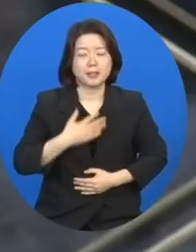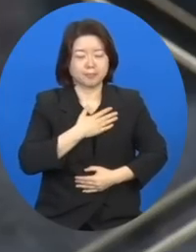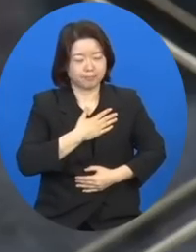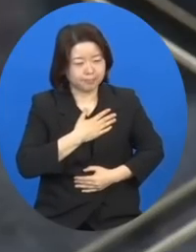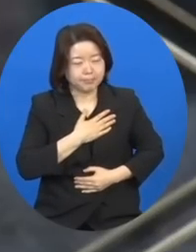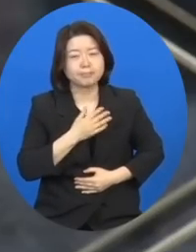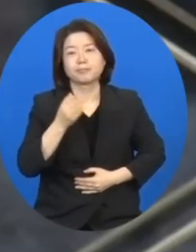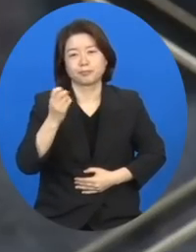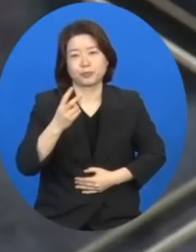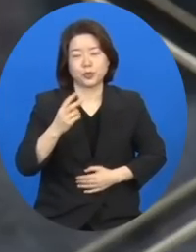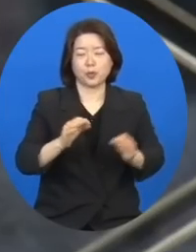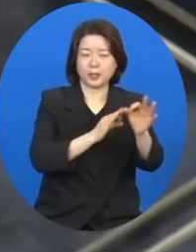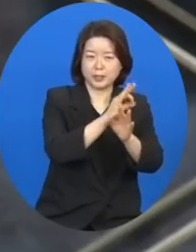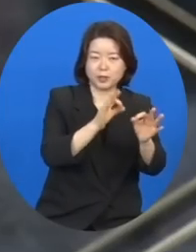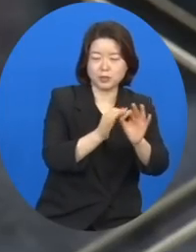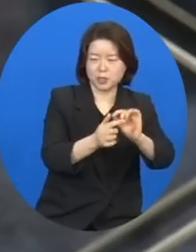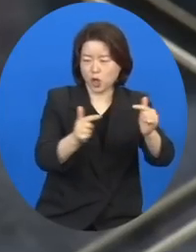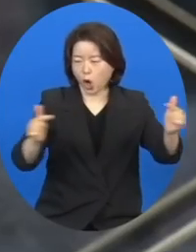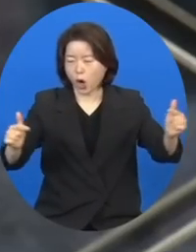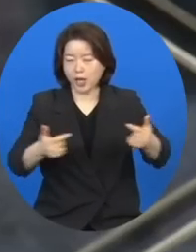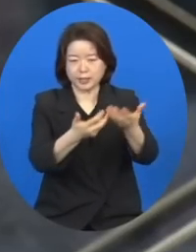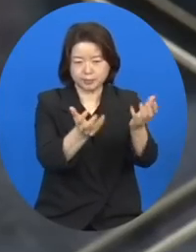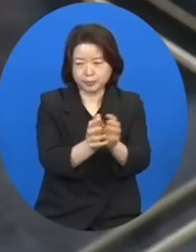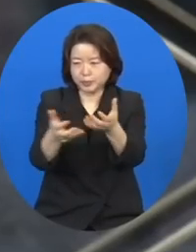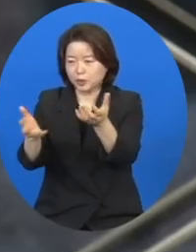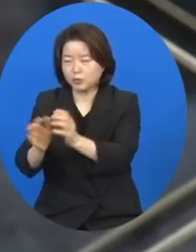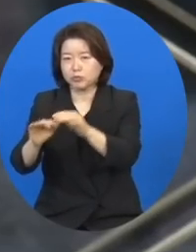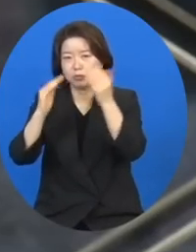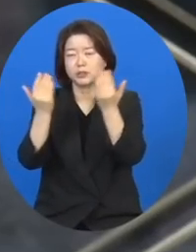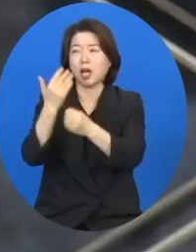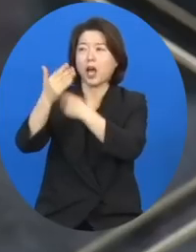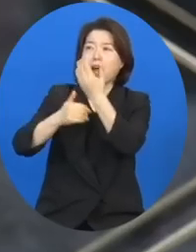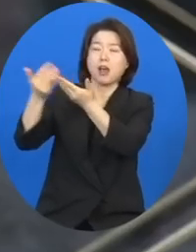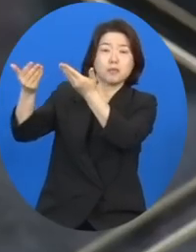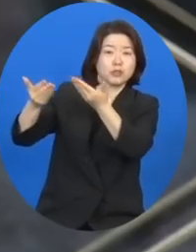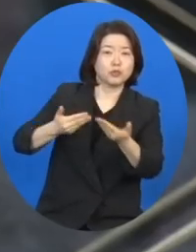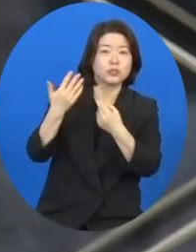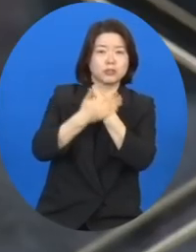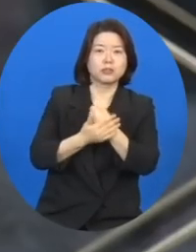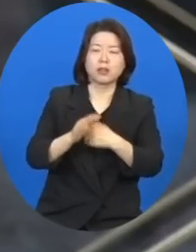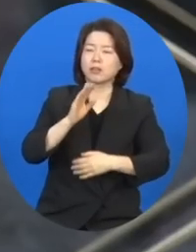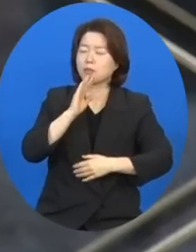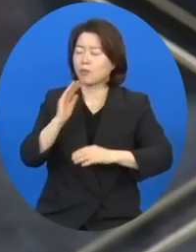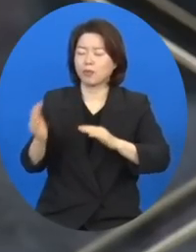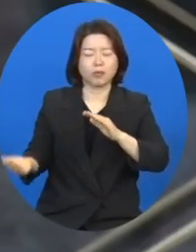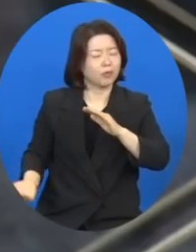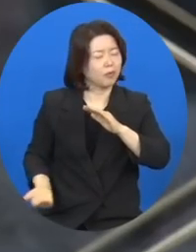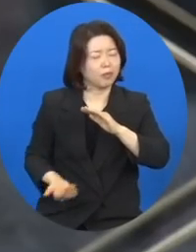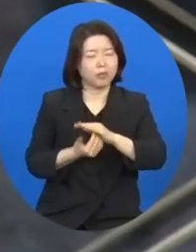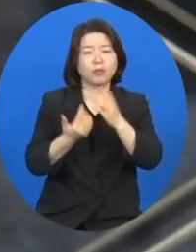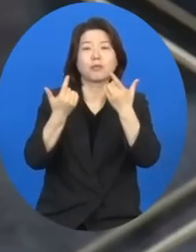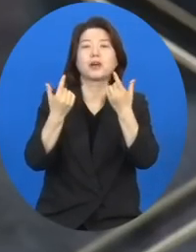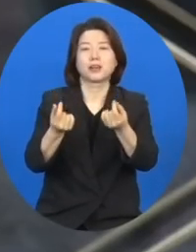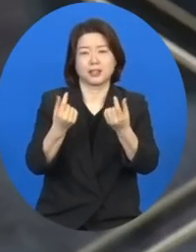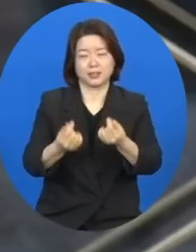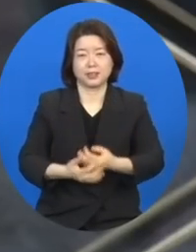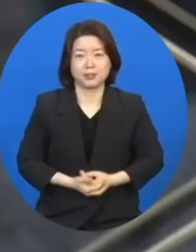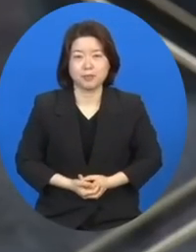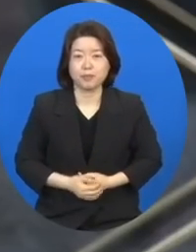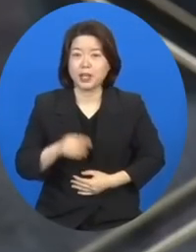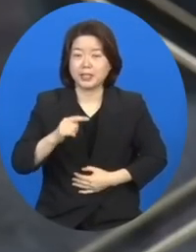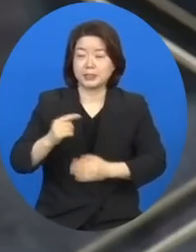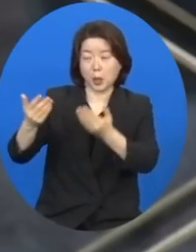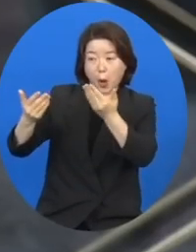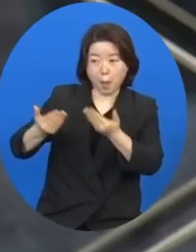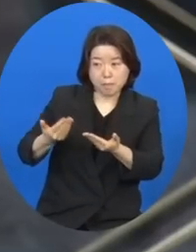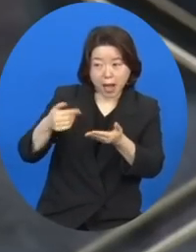정서적으로나 또한 경제적으로는 여러 면에 있어서 하나님 부어주신 그 은혜는요 정말 이루 말할 수 없는 은혜를 누렸습니다. 그것을 받으려고